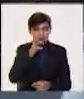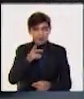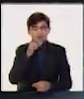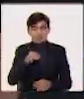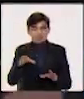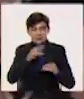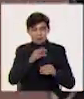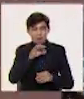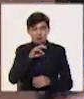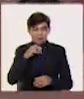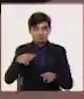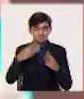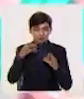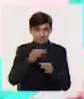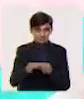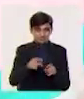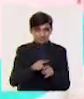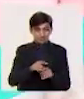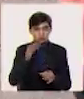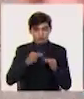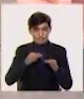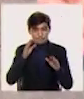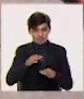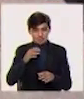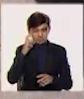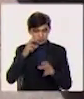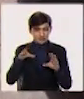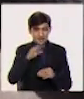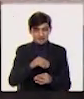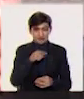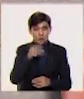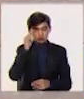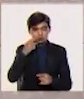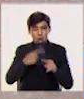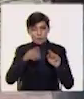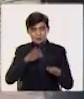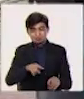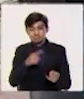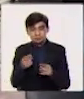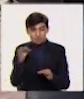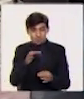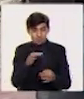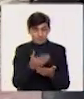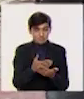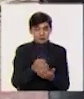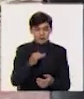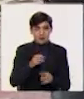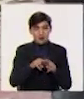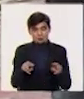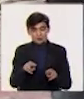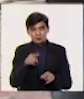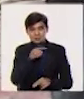оқу ордасы онлайн режимде студенттерге дәрісті жалғастырып отыр. Себебі басқа оқу орнына ауысқан жағдайдың өзінде оларға осында